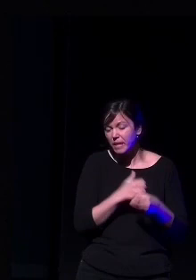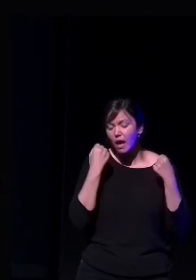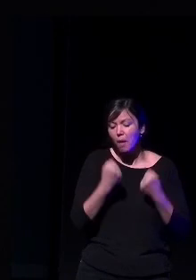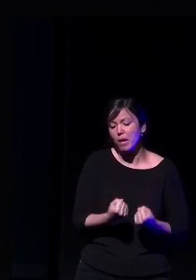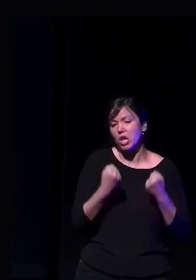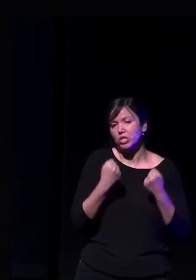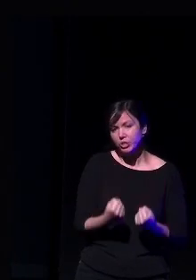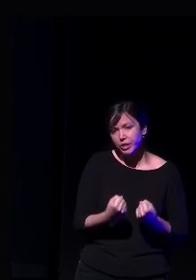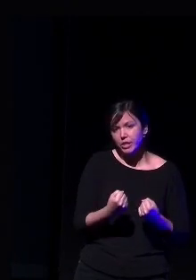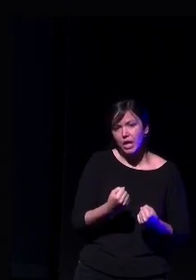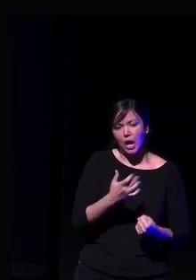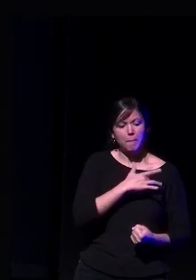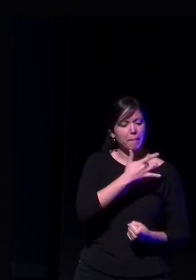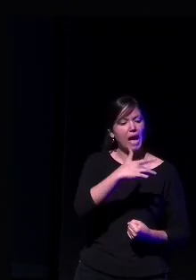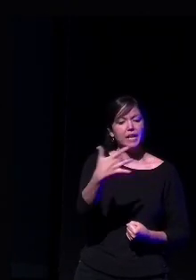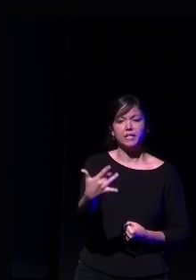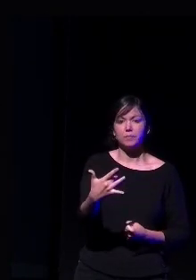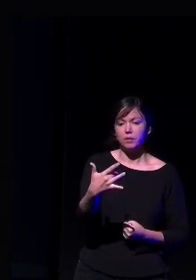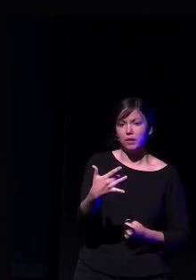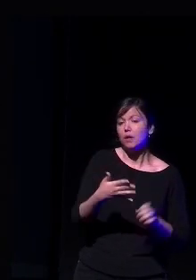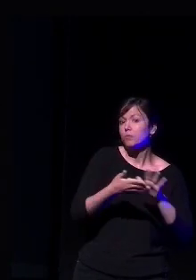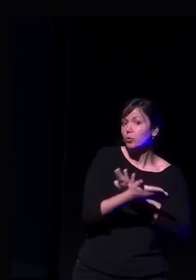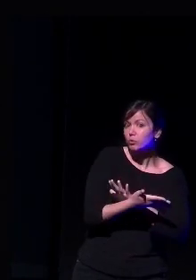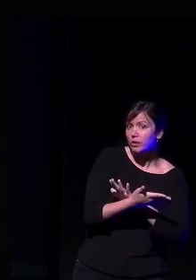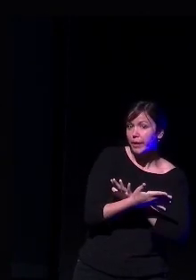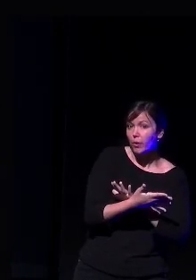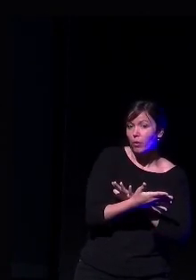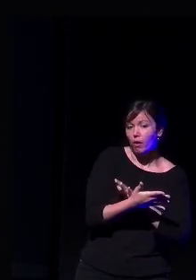energia, amb ànima, perquè no se'n sulfatava.